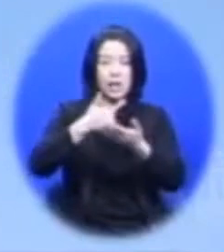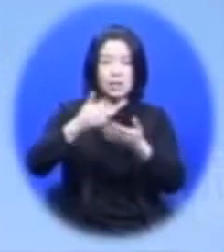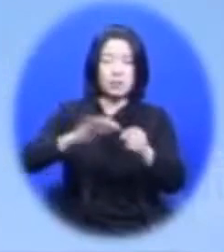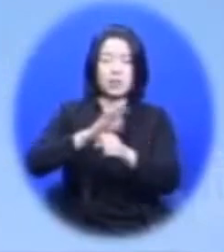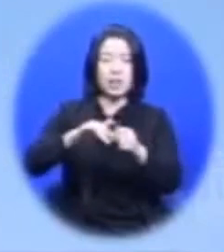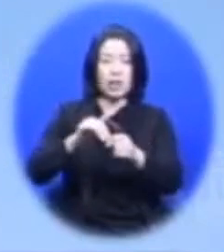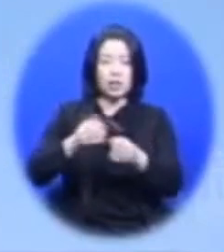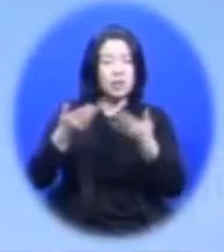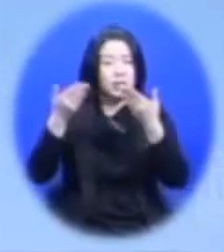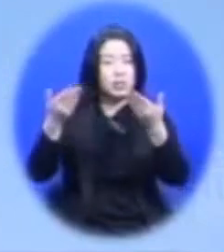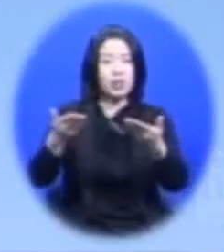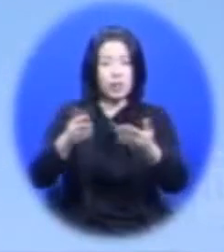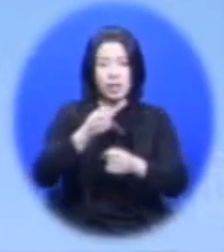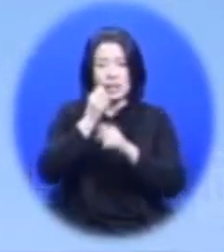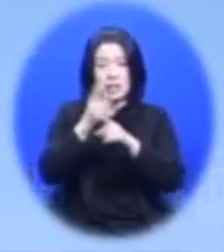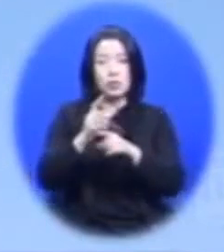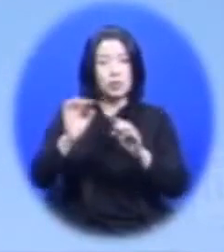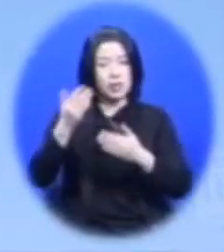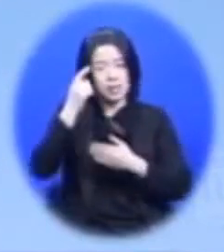되지 않겠습니까?